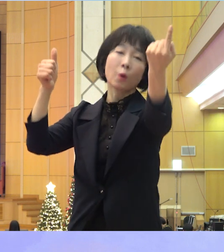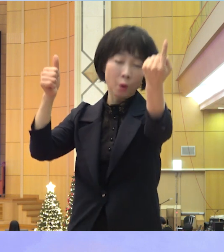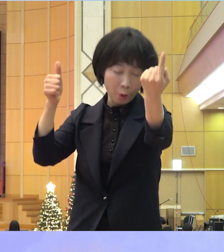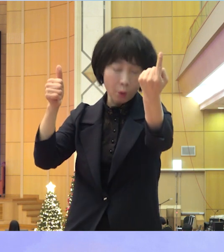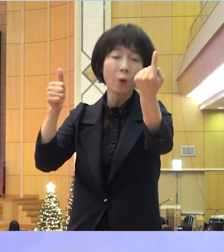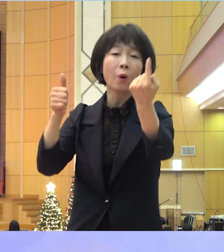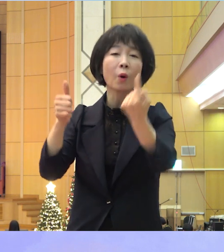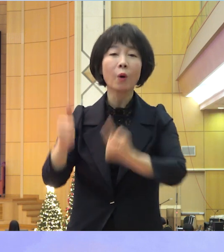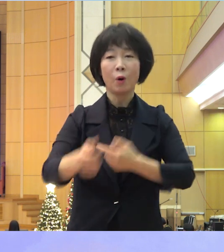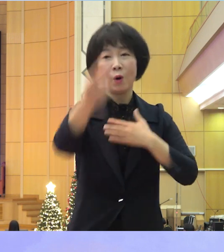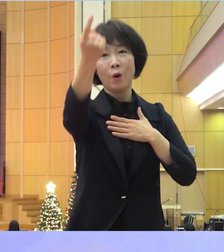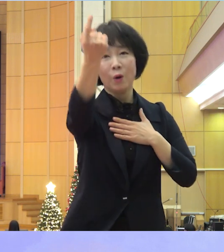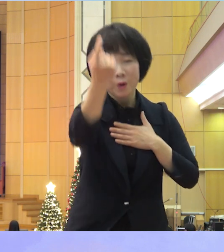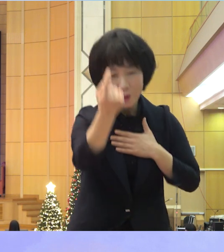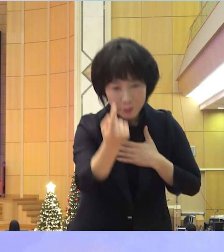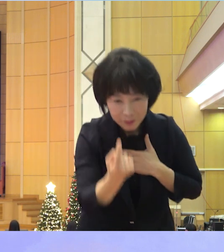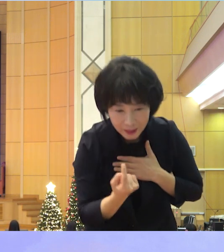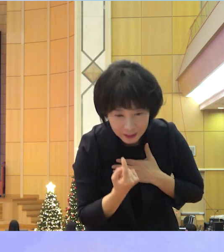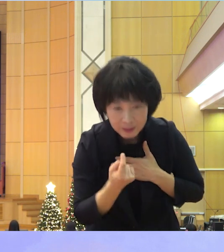주께로